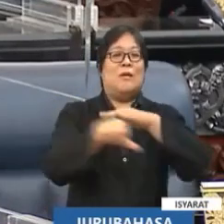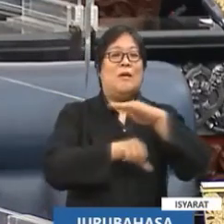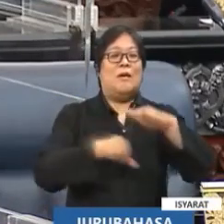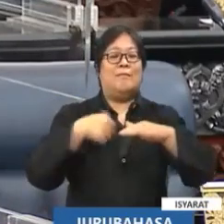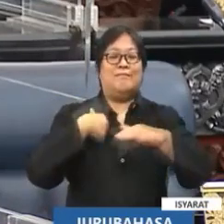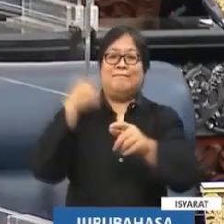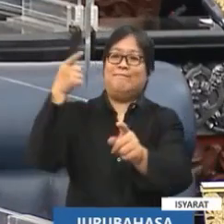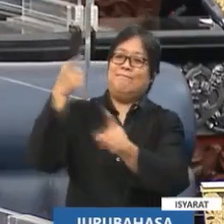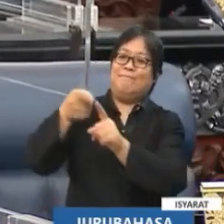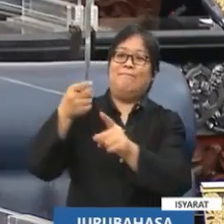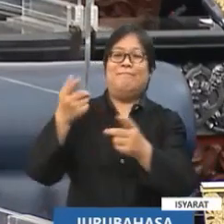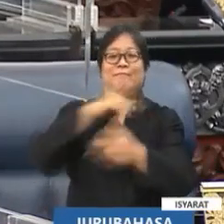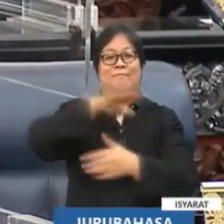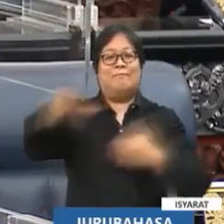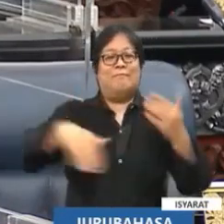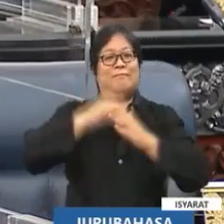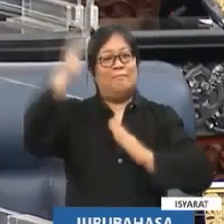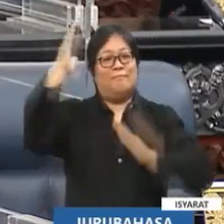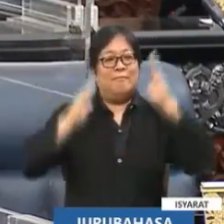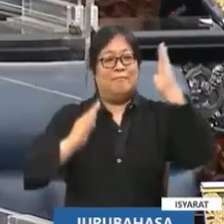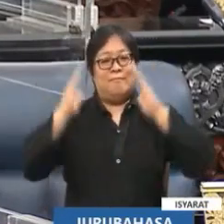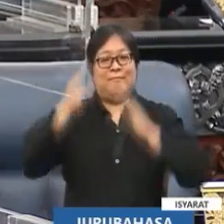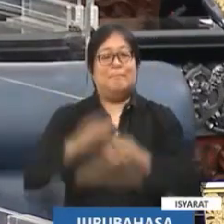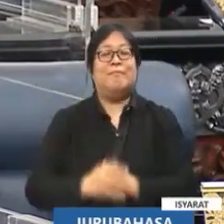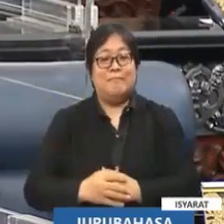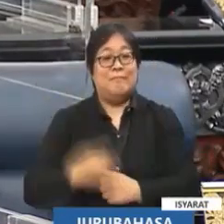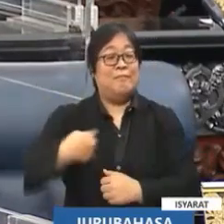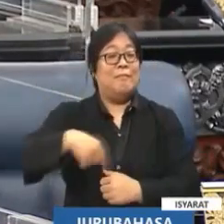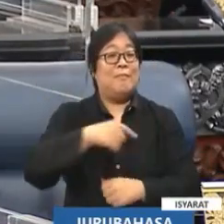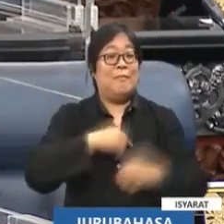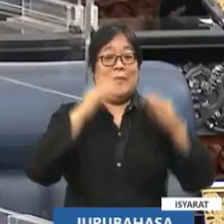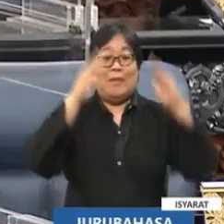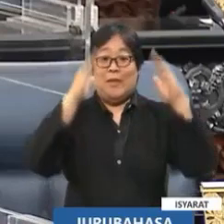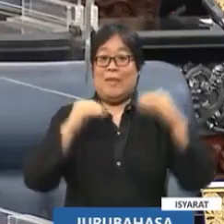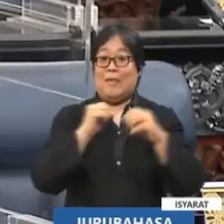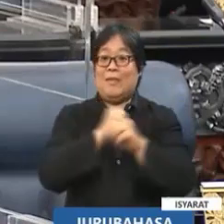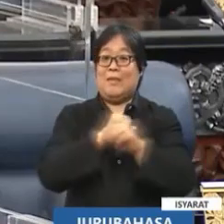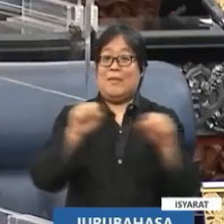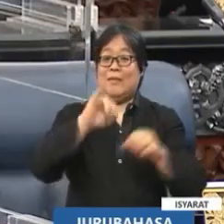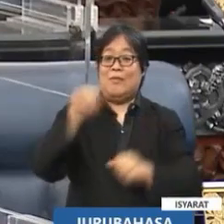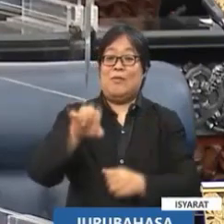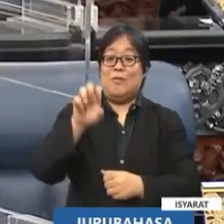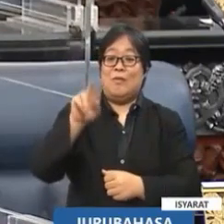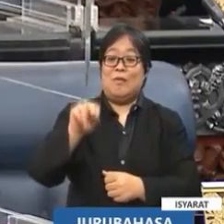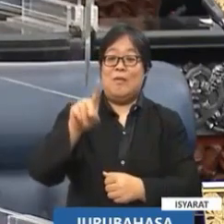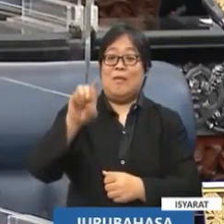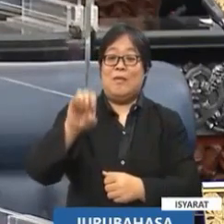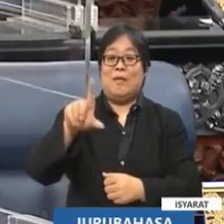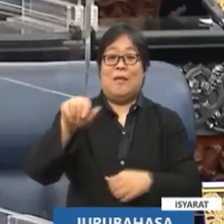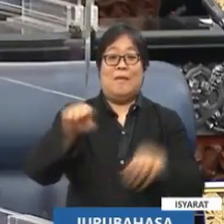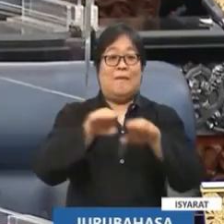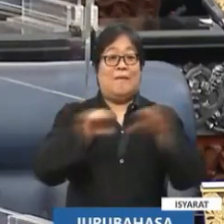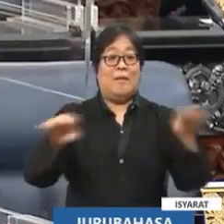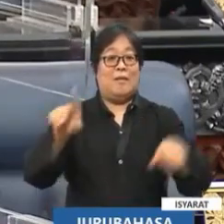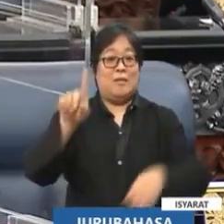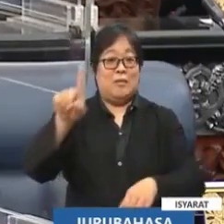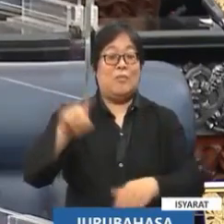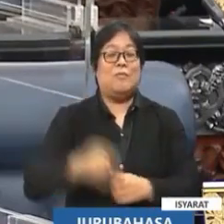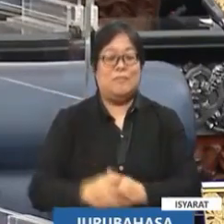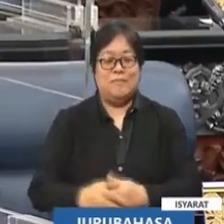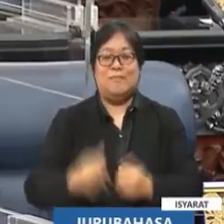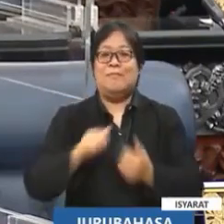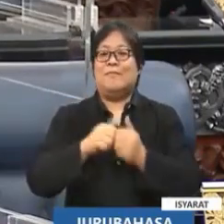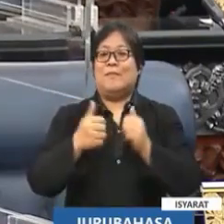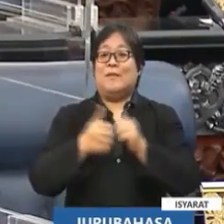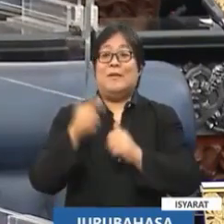kita tetapkan untuk seluruh negara. Jadi kita harap dengan siapnya projek jendela fasa 1 sekurang-kurangnya, jadi masalah